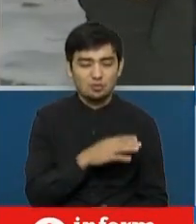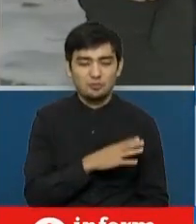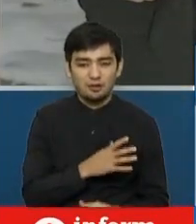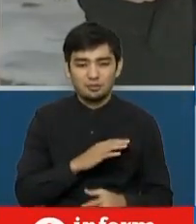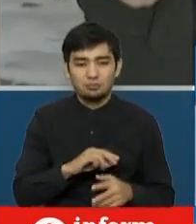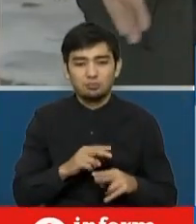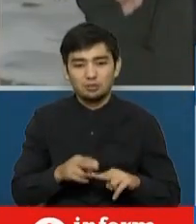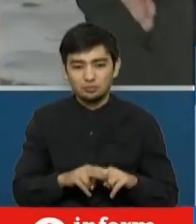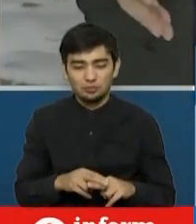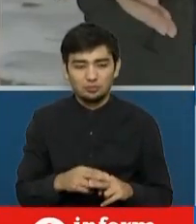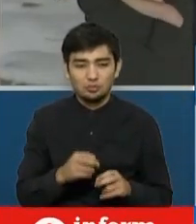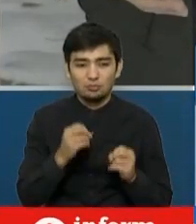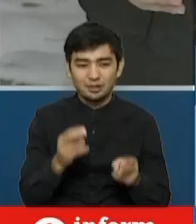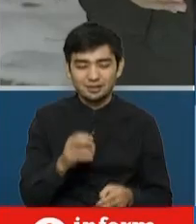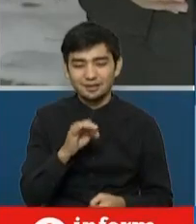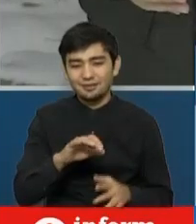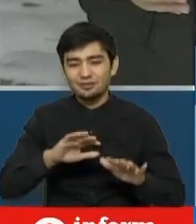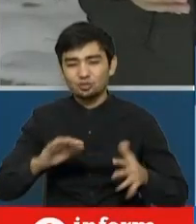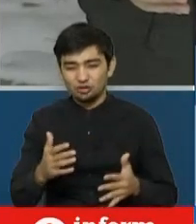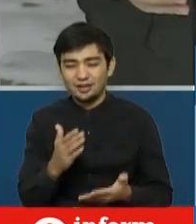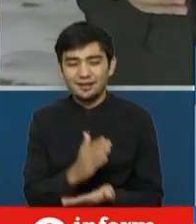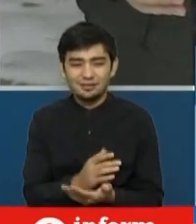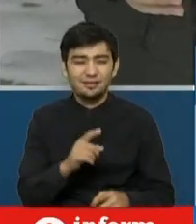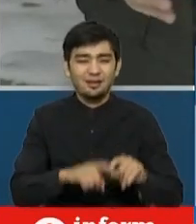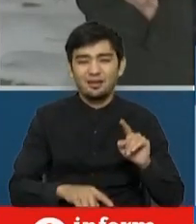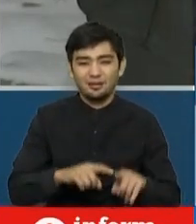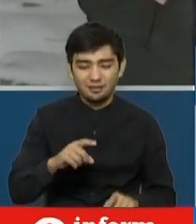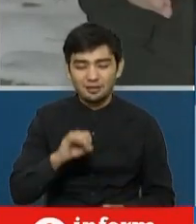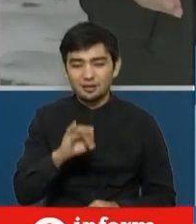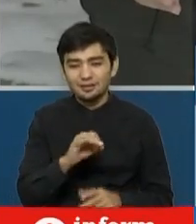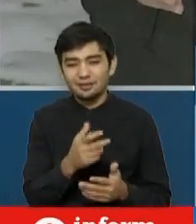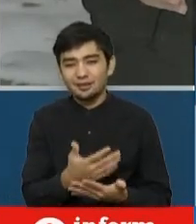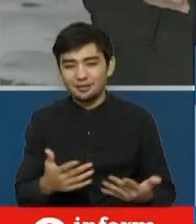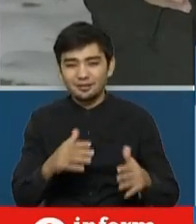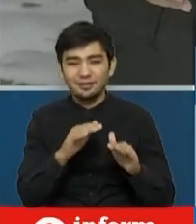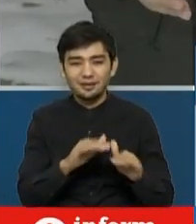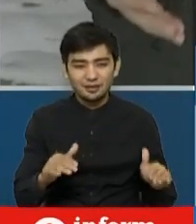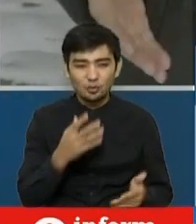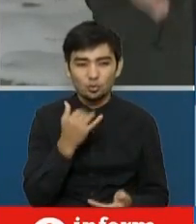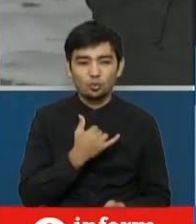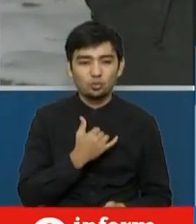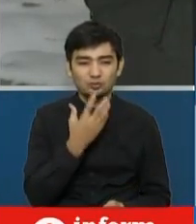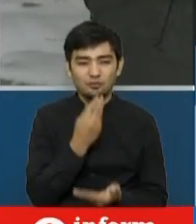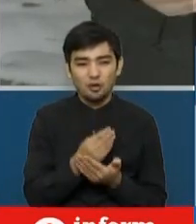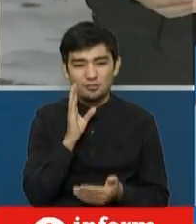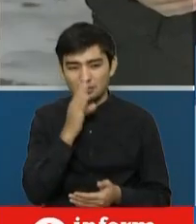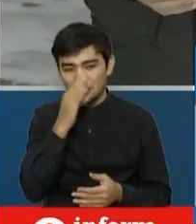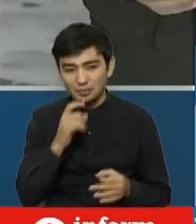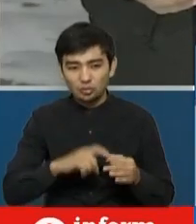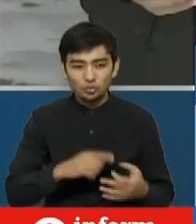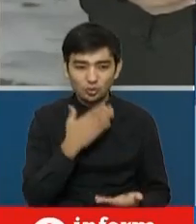возникает в редких случаях. Не исключают, что в цифровых документах некоторые дети не отображаются у своих родителей, либо